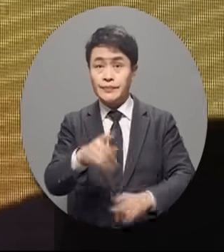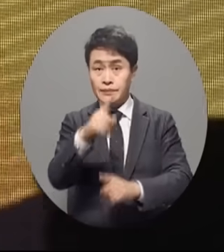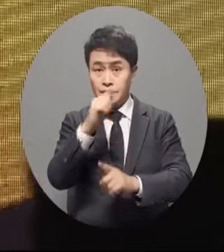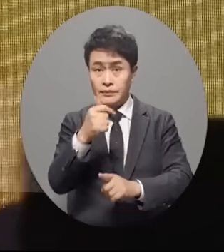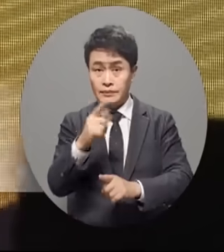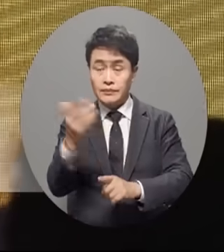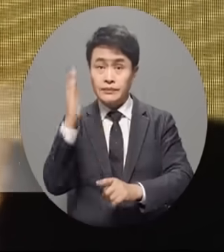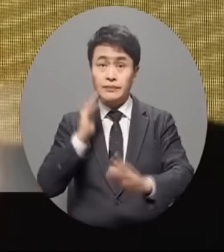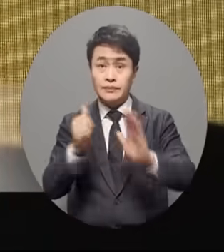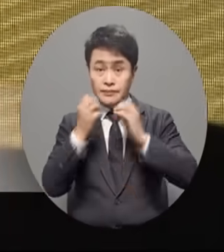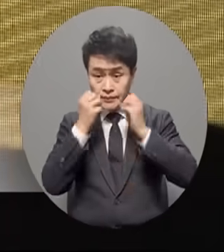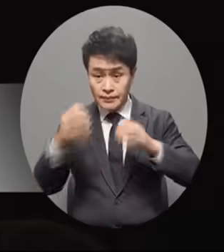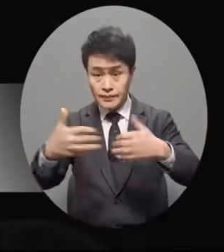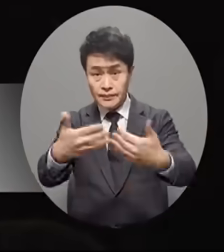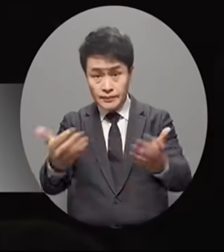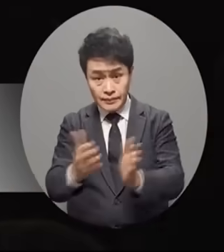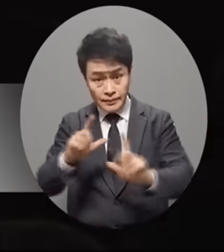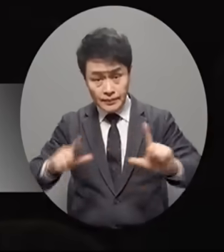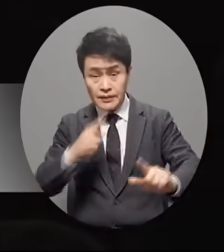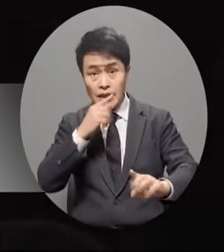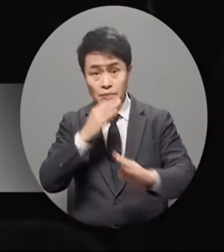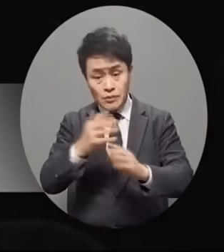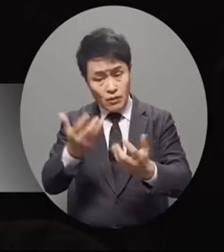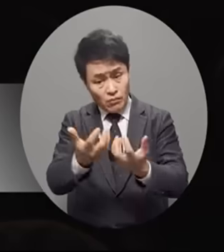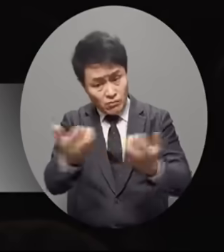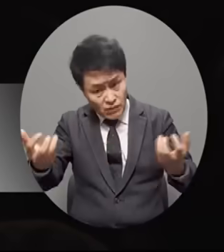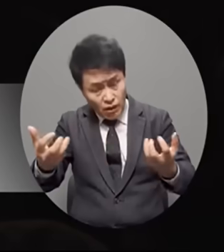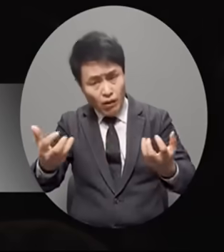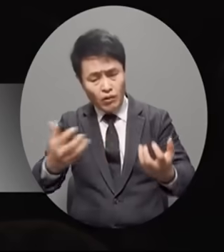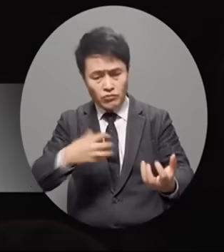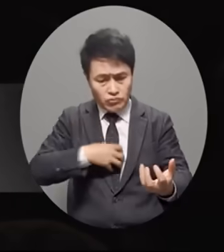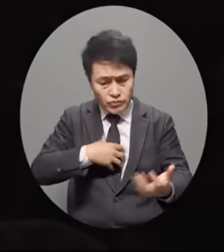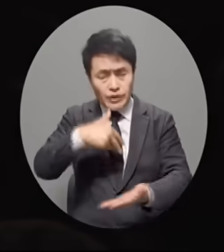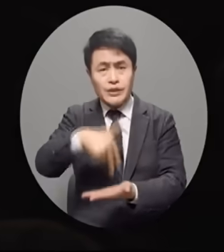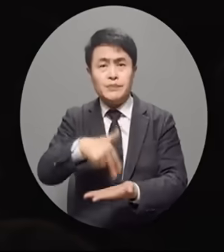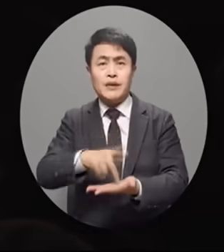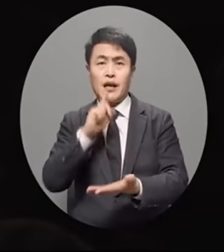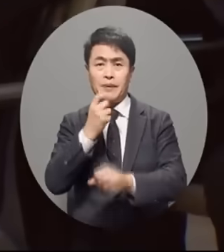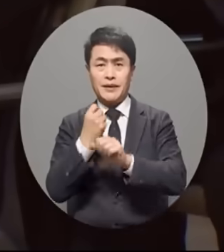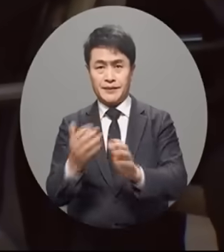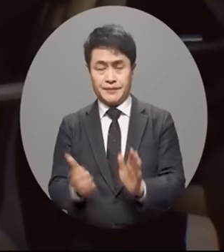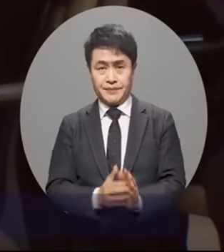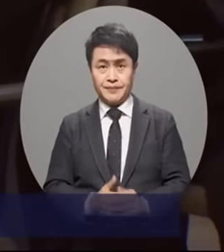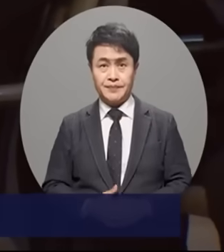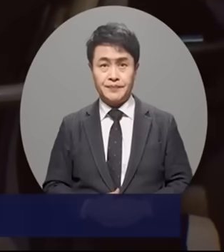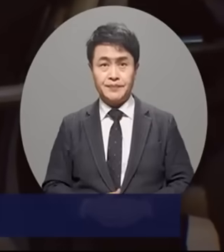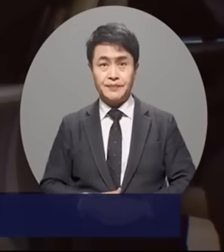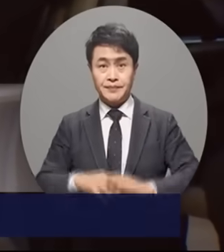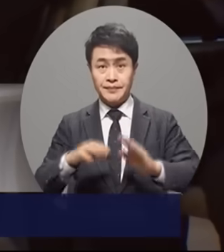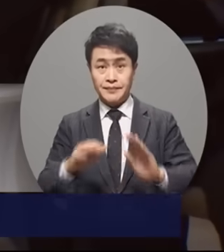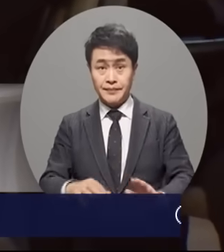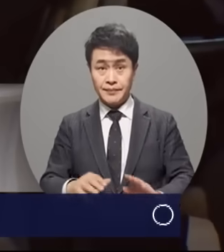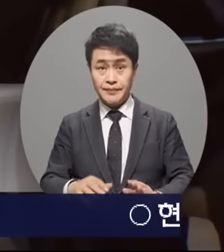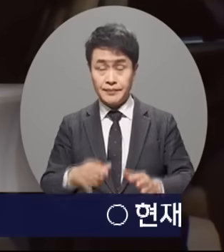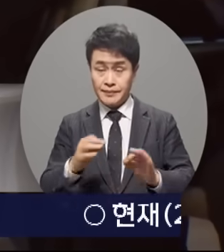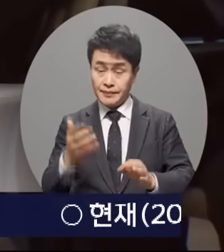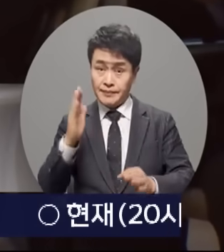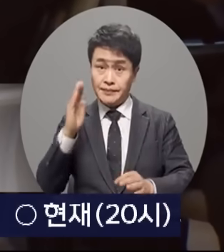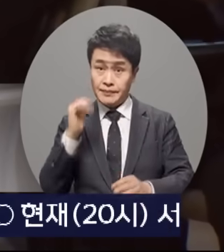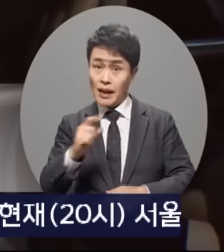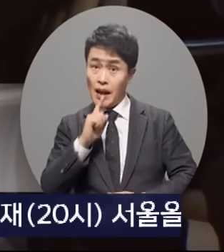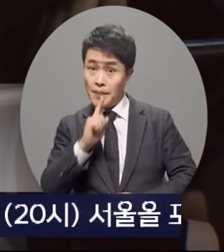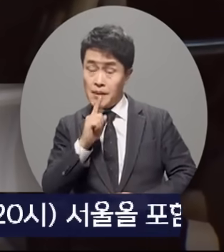대표의 신당 창당을 앞둔 현재 민주당 내 분열에 대해 우려하는 인식도 드러냈습니다. 생전 김 전 대통령의